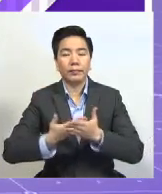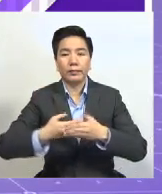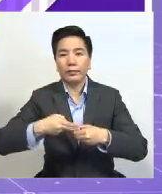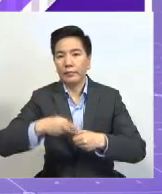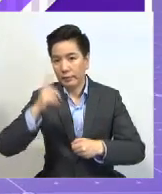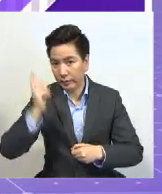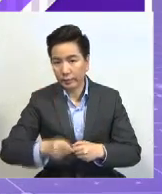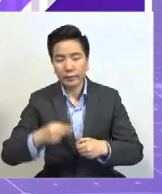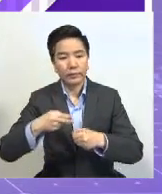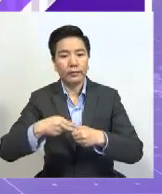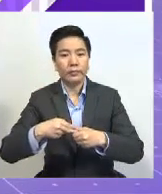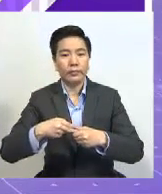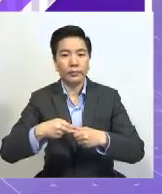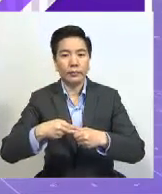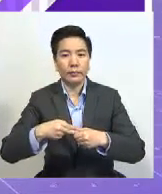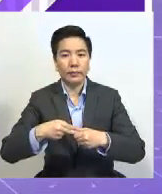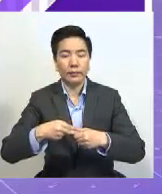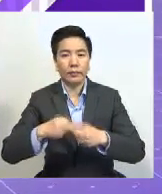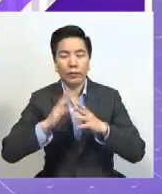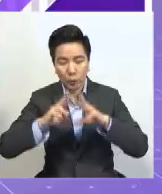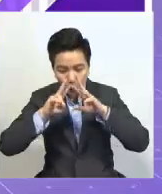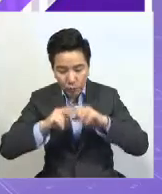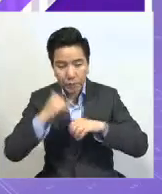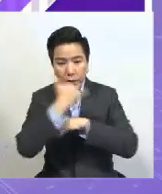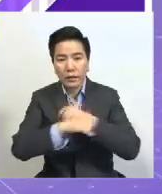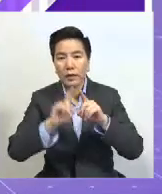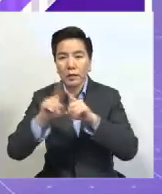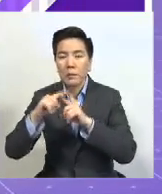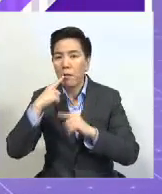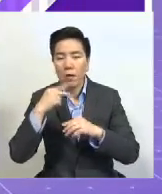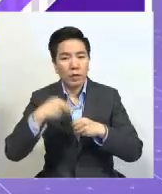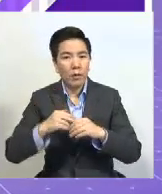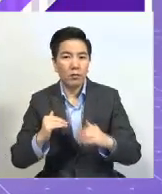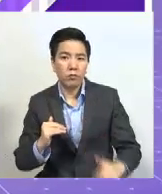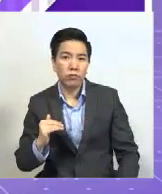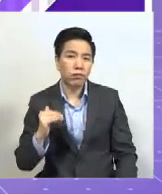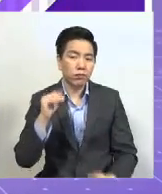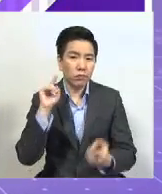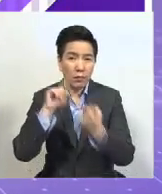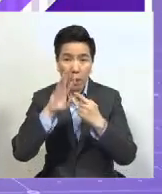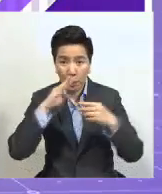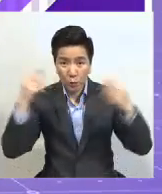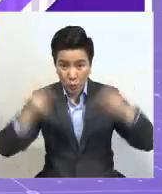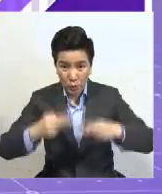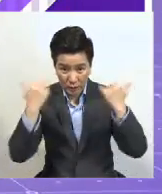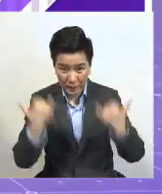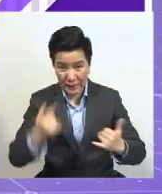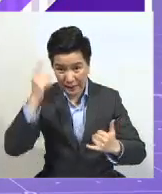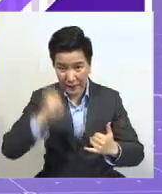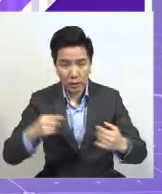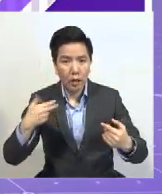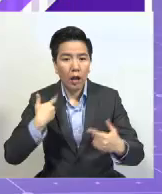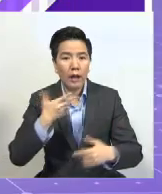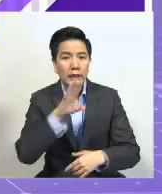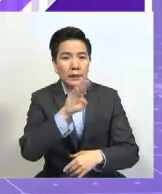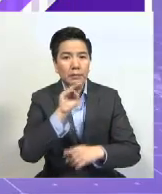ครับ ราคาน้ำมันสำนักวิเคราะห์ต่างประเทศบอกว่าจะวิ่งไปถึงถ้าเกิดโอกาสที่เกิดสงครามวันนี้มีถึง